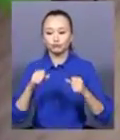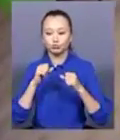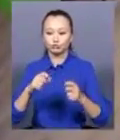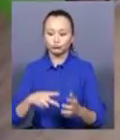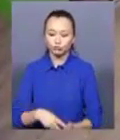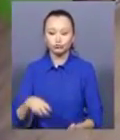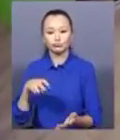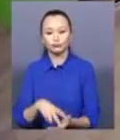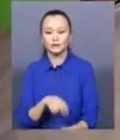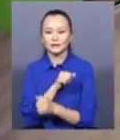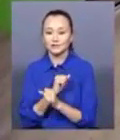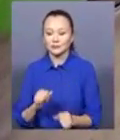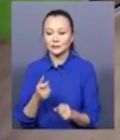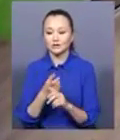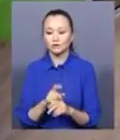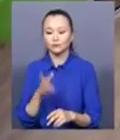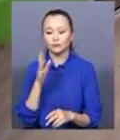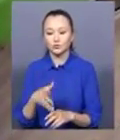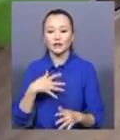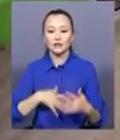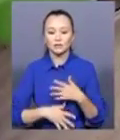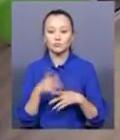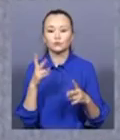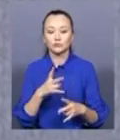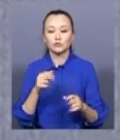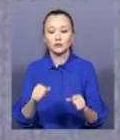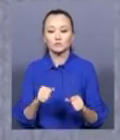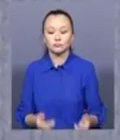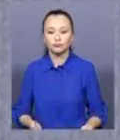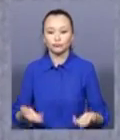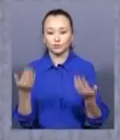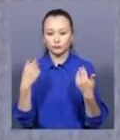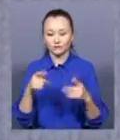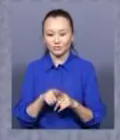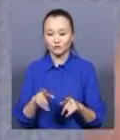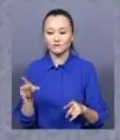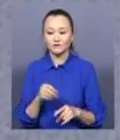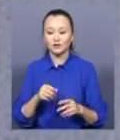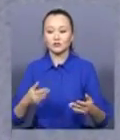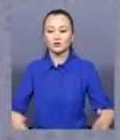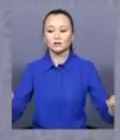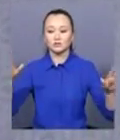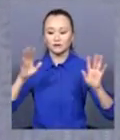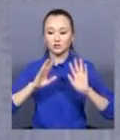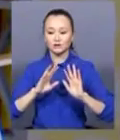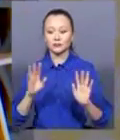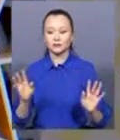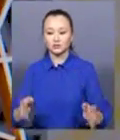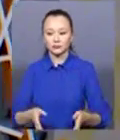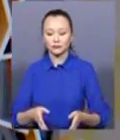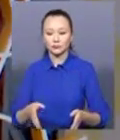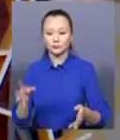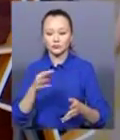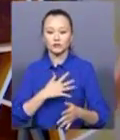прыгать, отжиматься. Да, это будет, ну, как минимум, организм нужно разбудить. То есть вот этими упражнениями, которыми вы сейчас вот